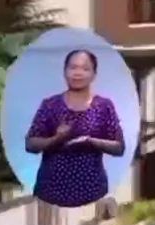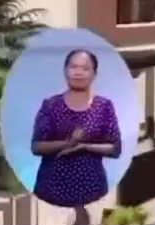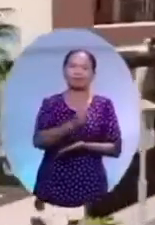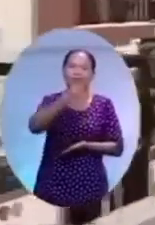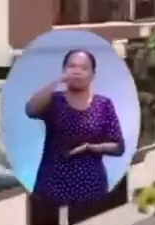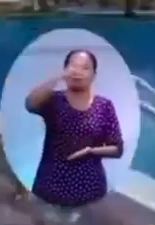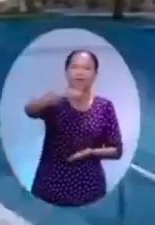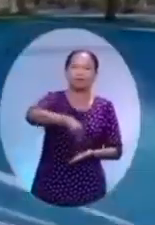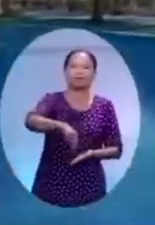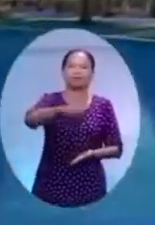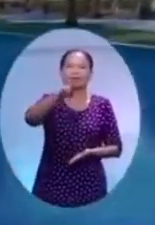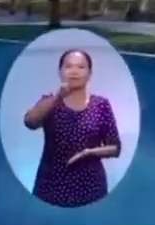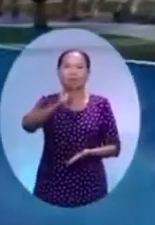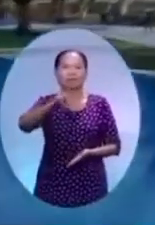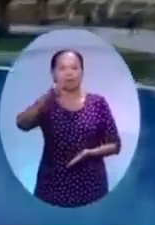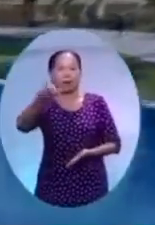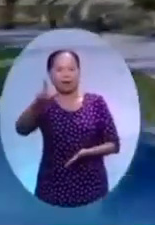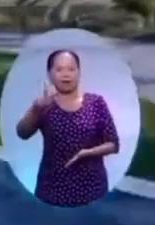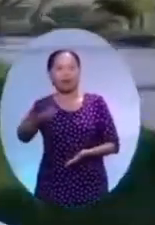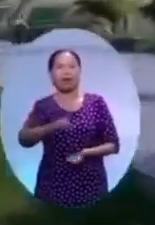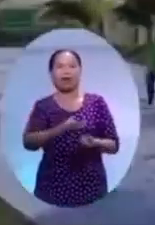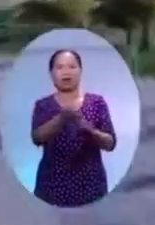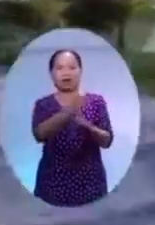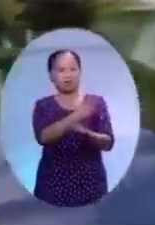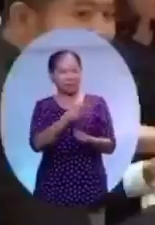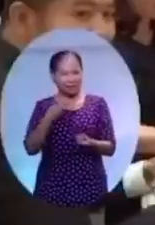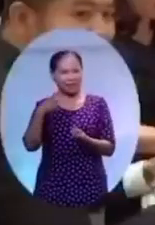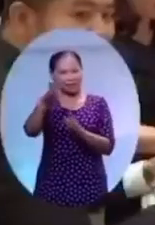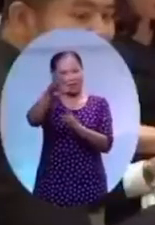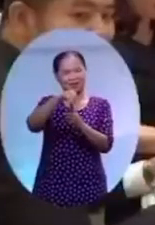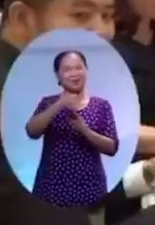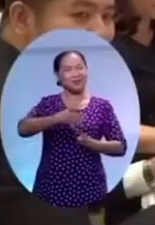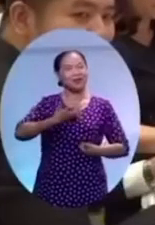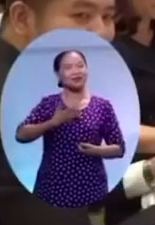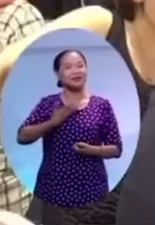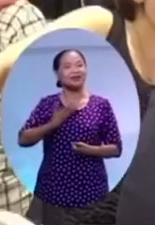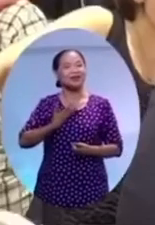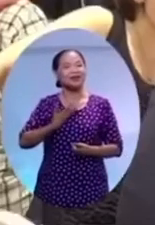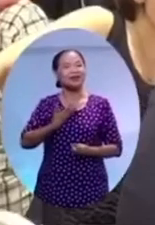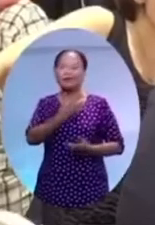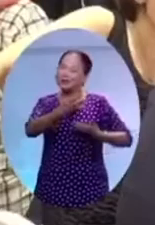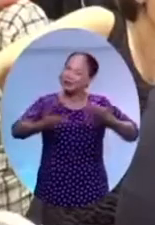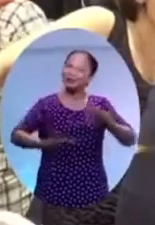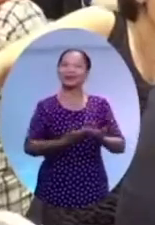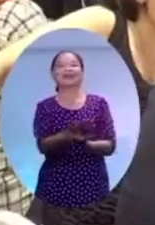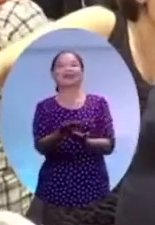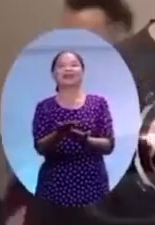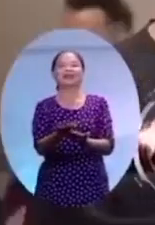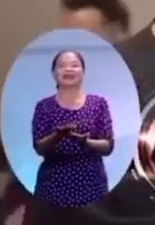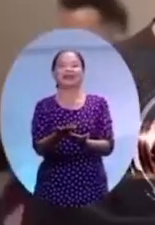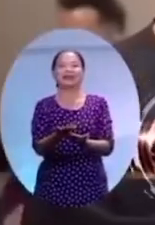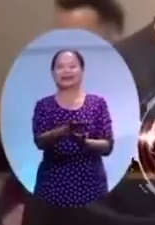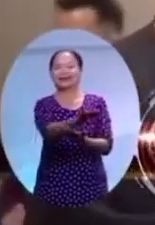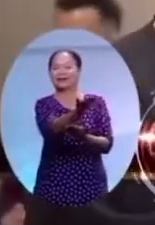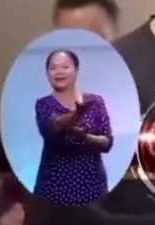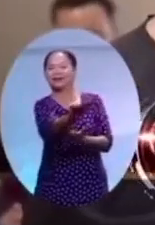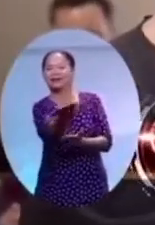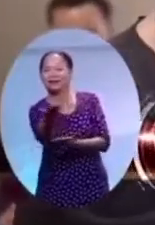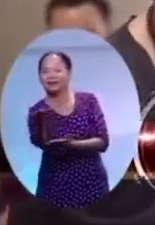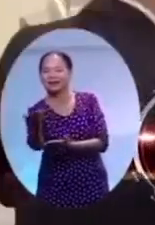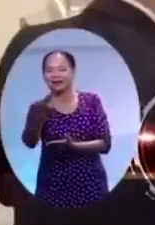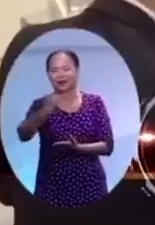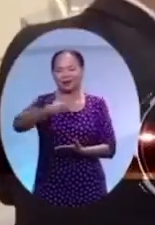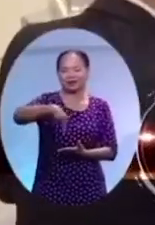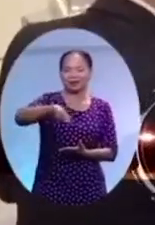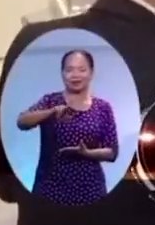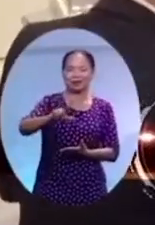đó sẽ mang đến cho khách hàng những thông tin hữu ích về thị trường thông qua các buổi hội thảo chuyên đề. Trong không gian trưng bày, Novaland sẽ giới thiệu